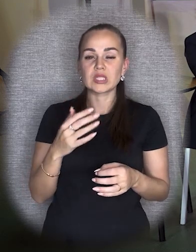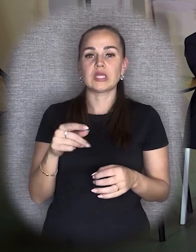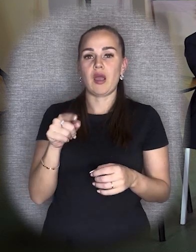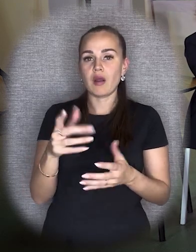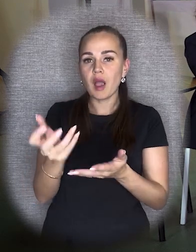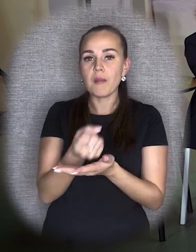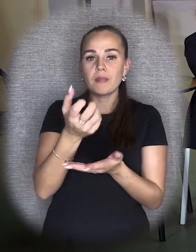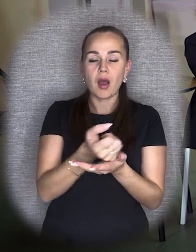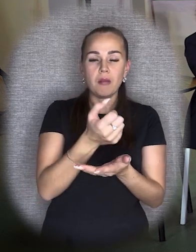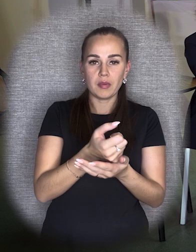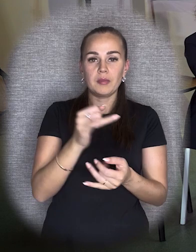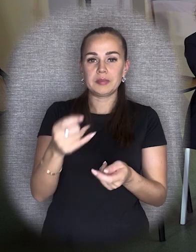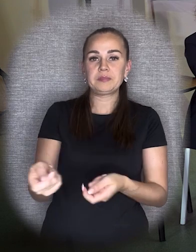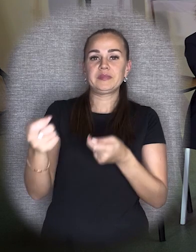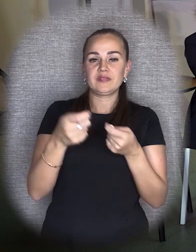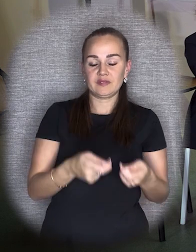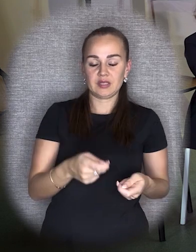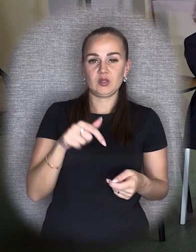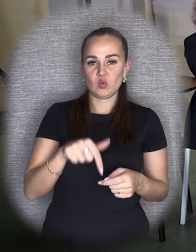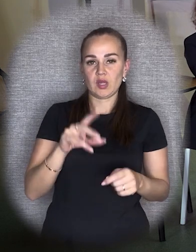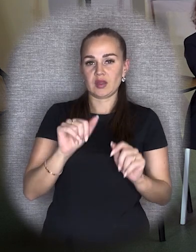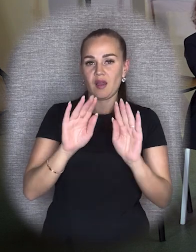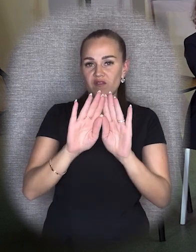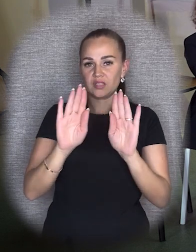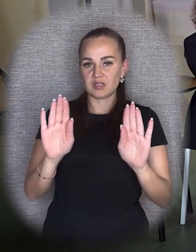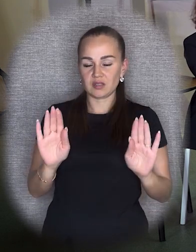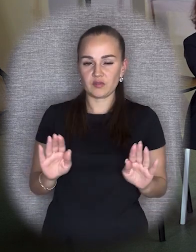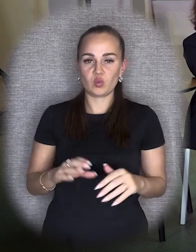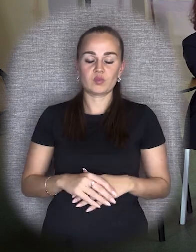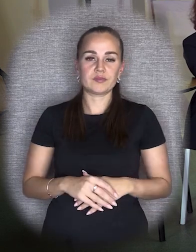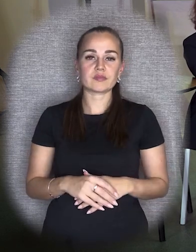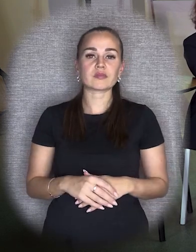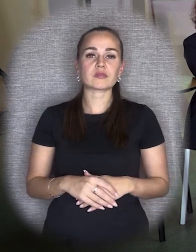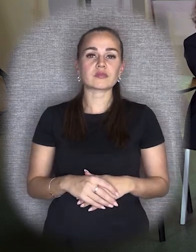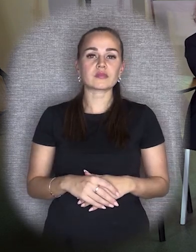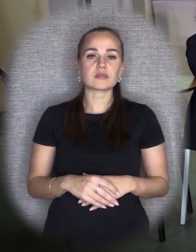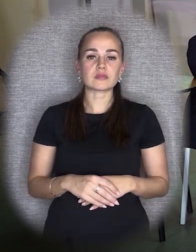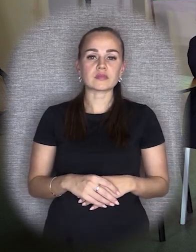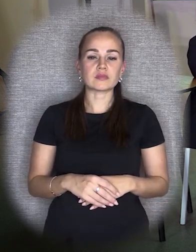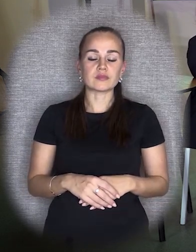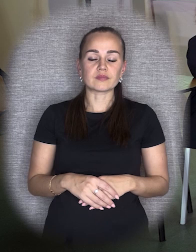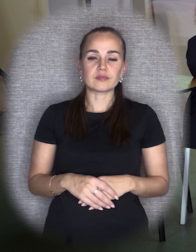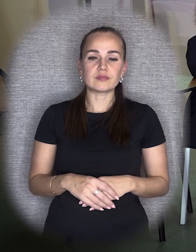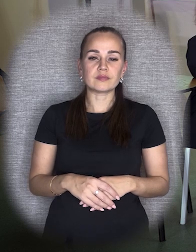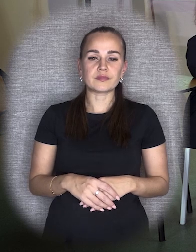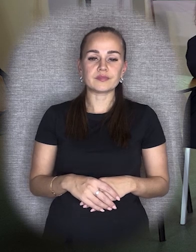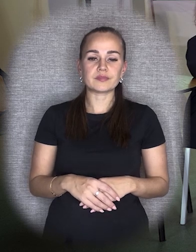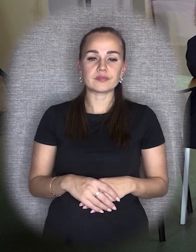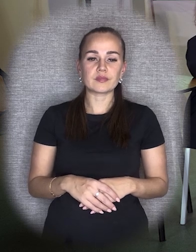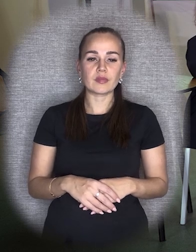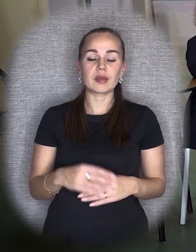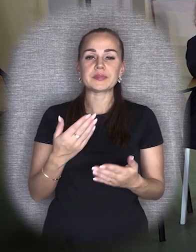приемлемое определение для музеев, находящихся на перифериях и в регионах. Вот в советской